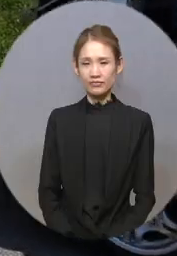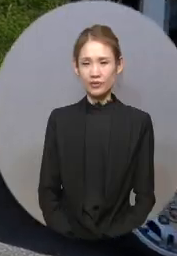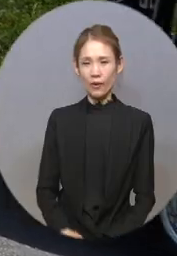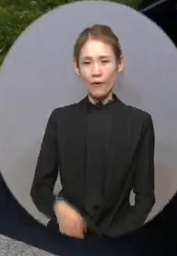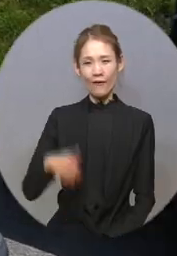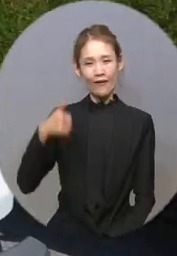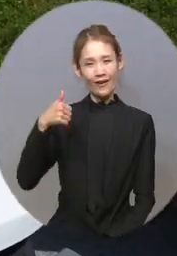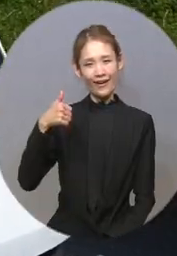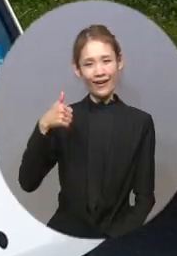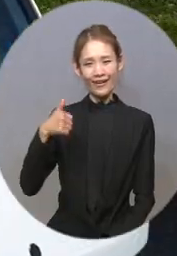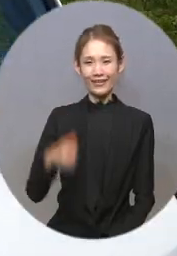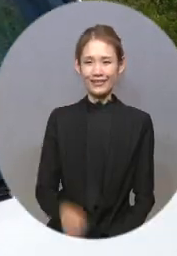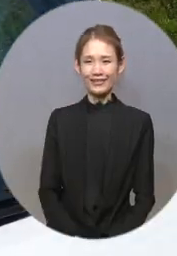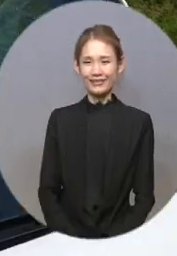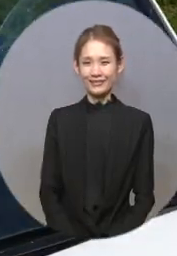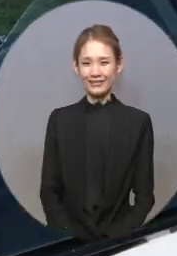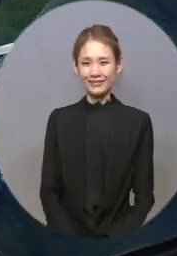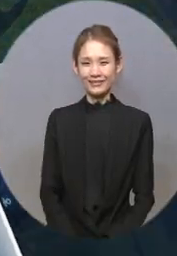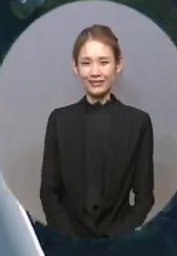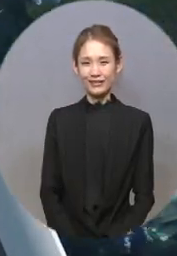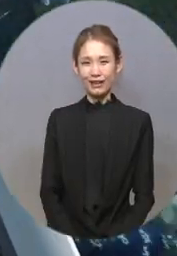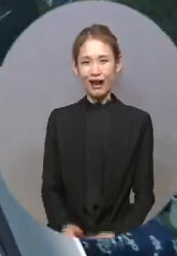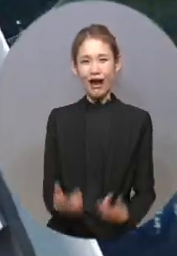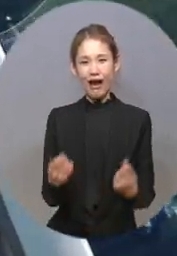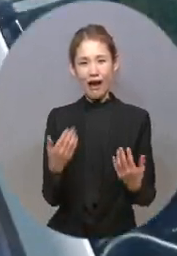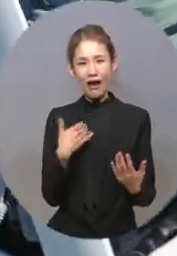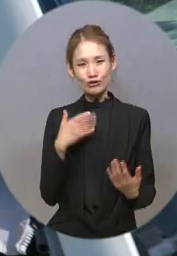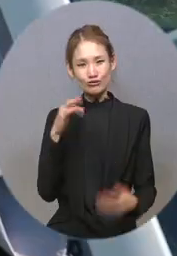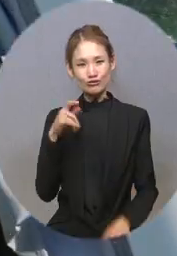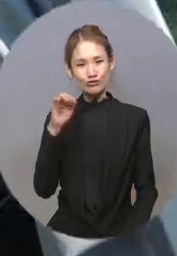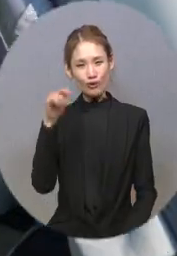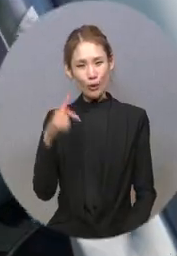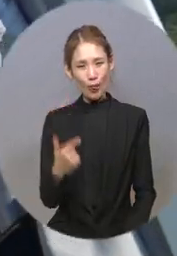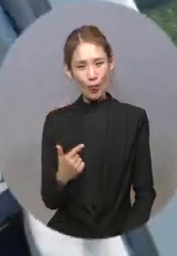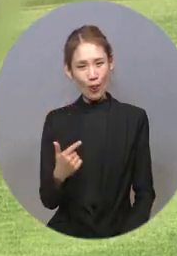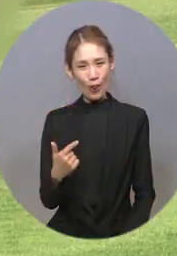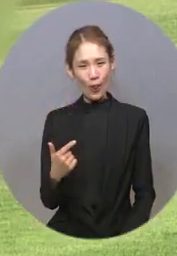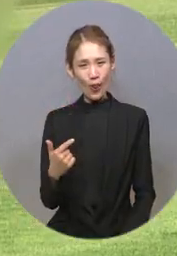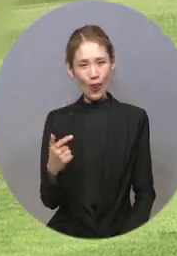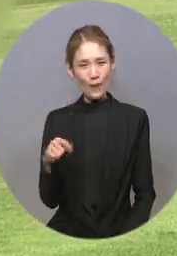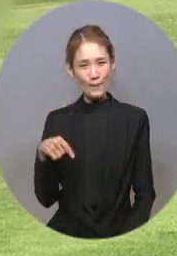샷! 아니 이럴 일이냐고. 투어 낸다고? 어?